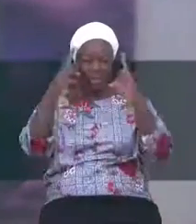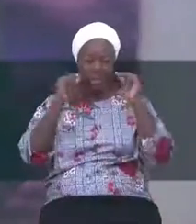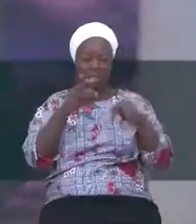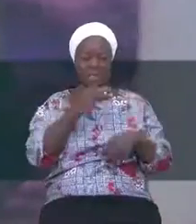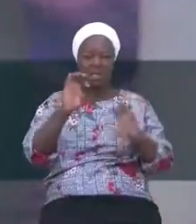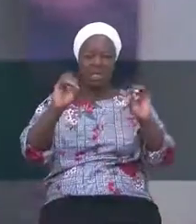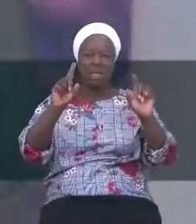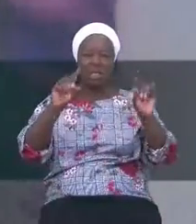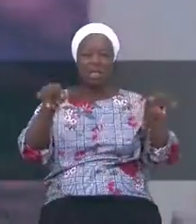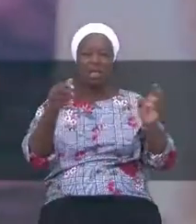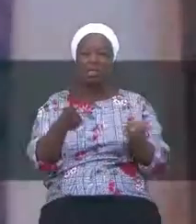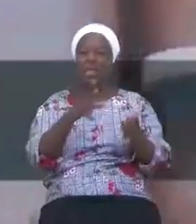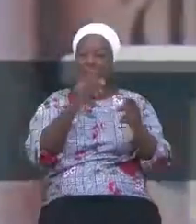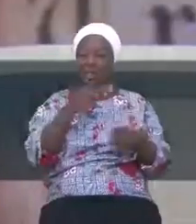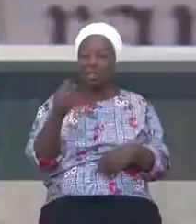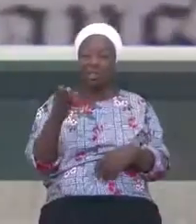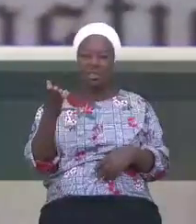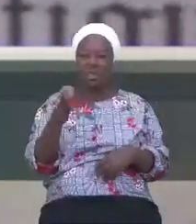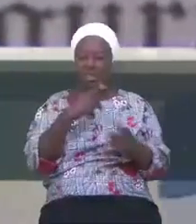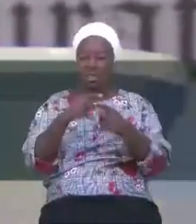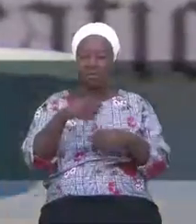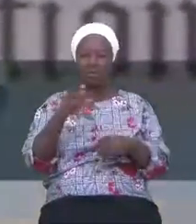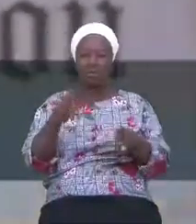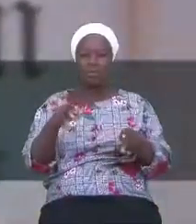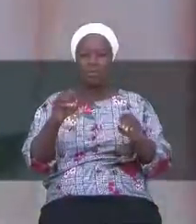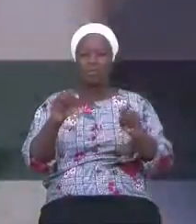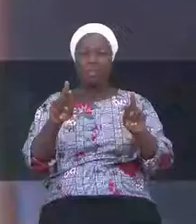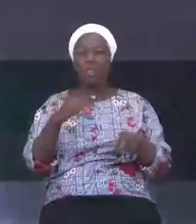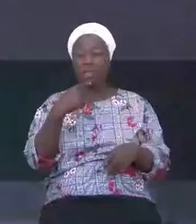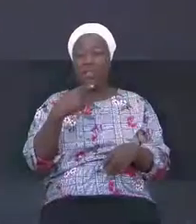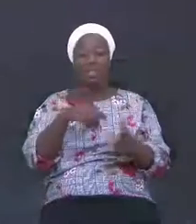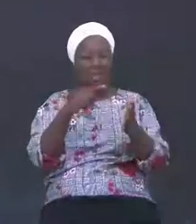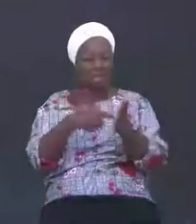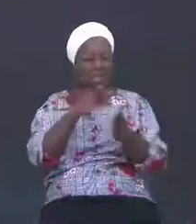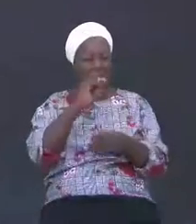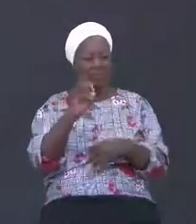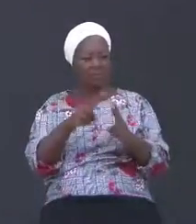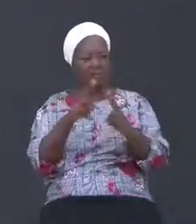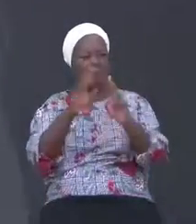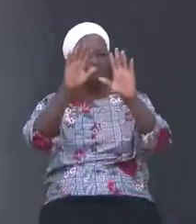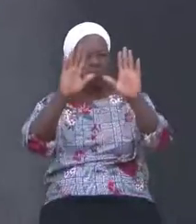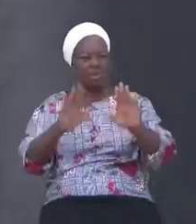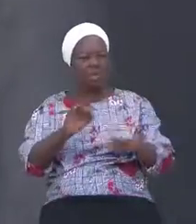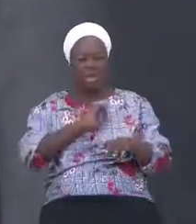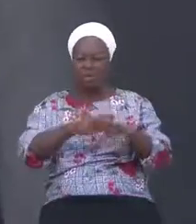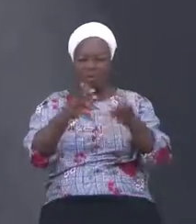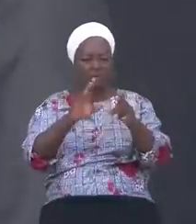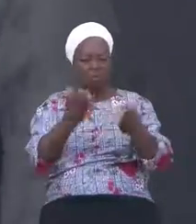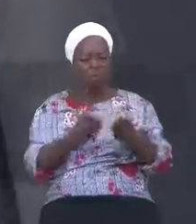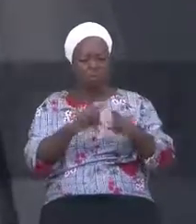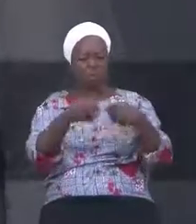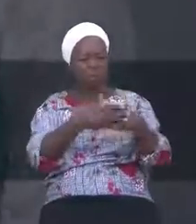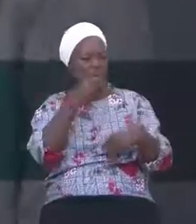Élie. Ensuite, Pierre a dit, « Ah, ça c'est si merveilleux, je ne veux plus retourner à la maison.